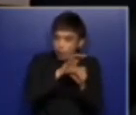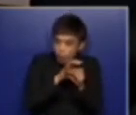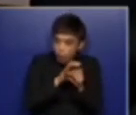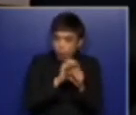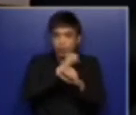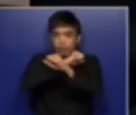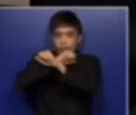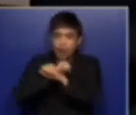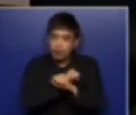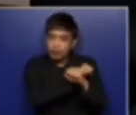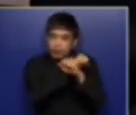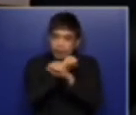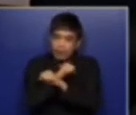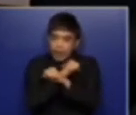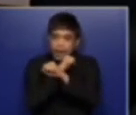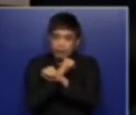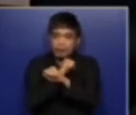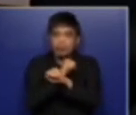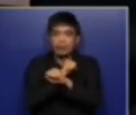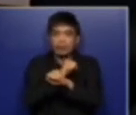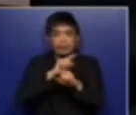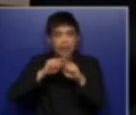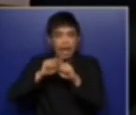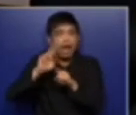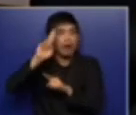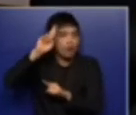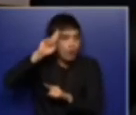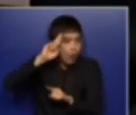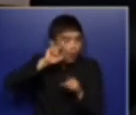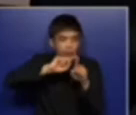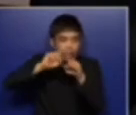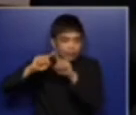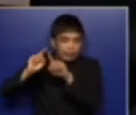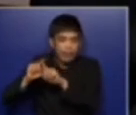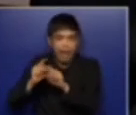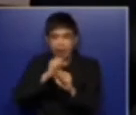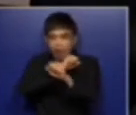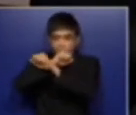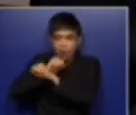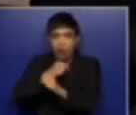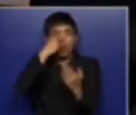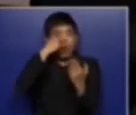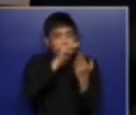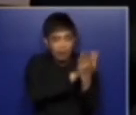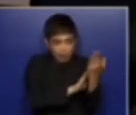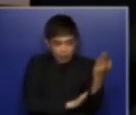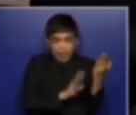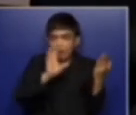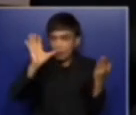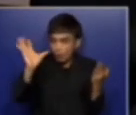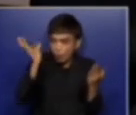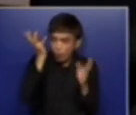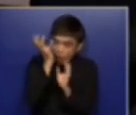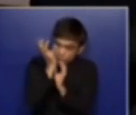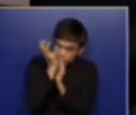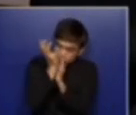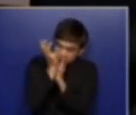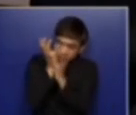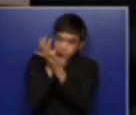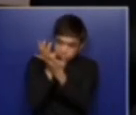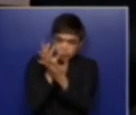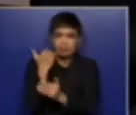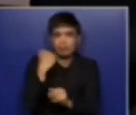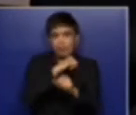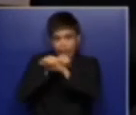ายโรคที่จะระบาด ทั้งประเทศไทยและโลกใบนี้กรา